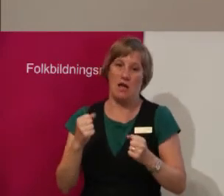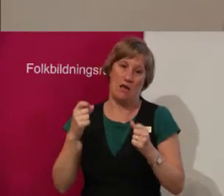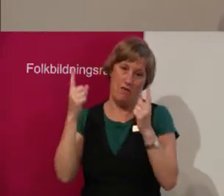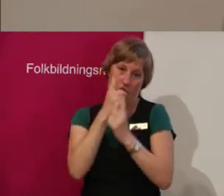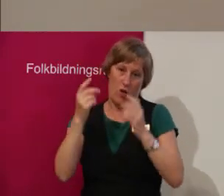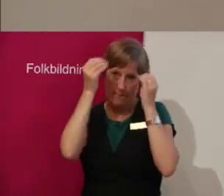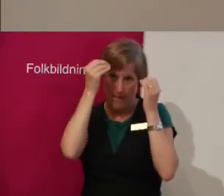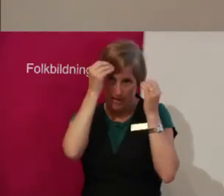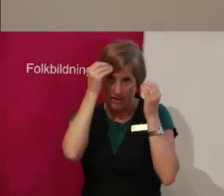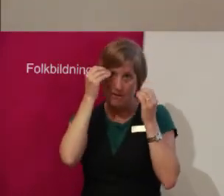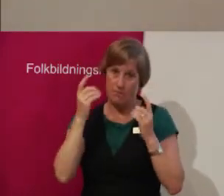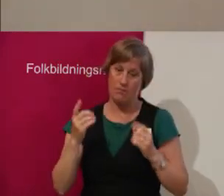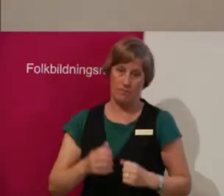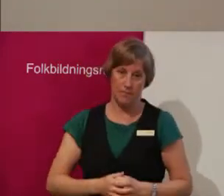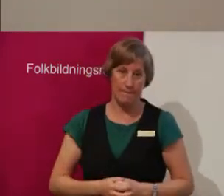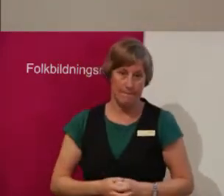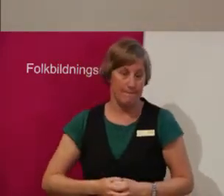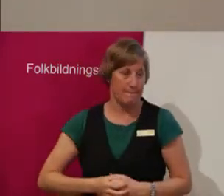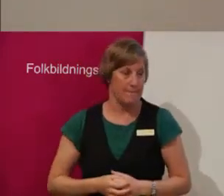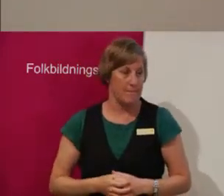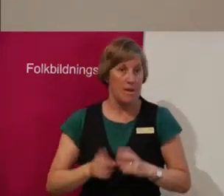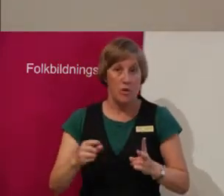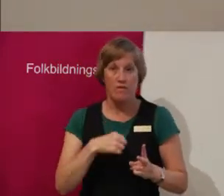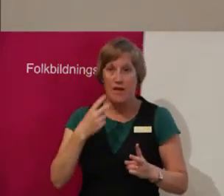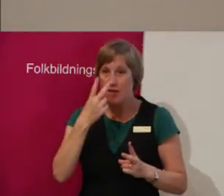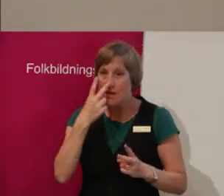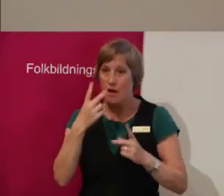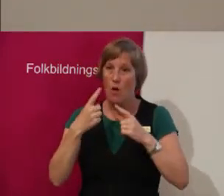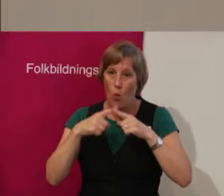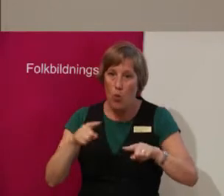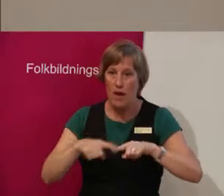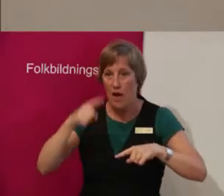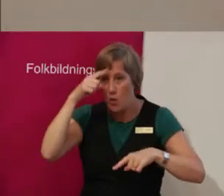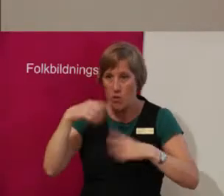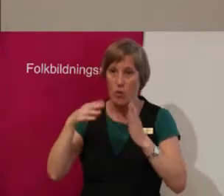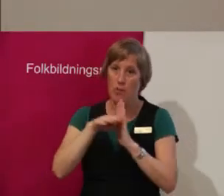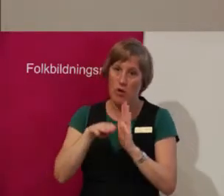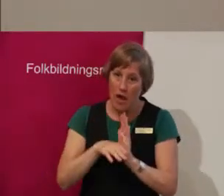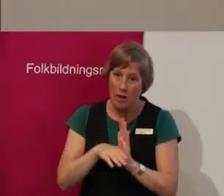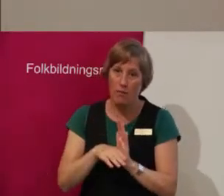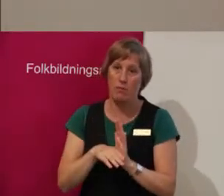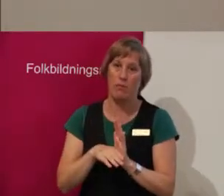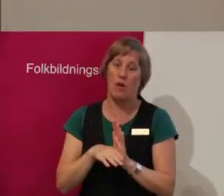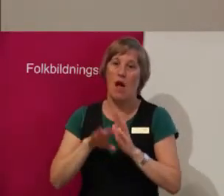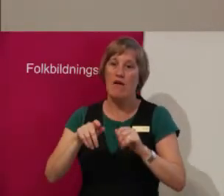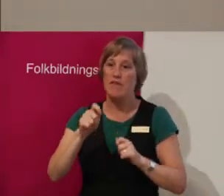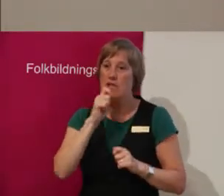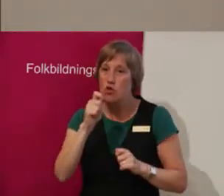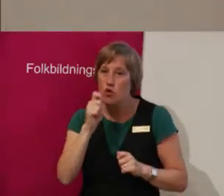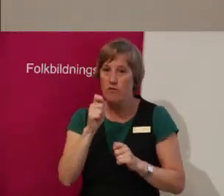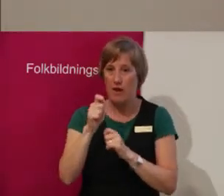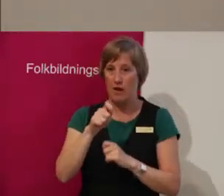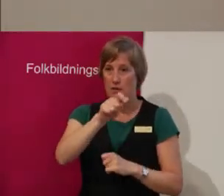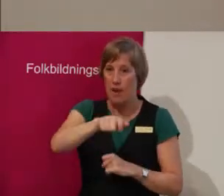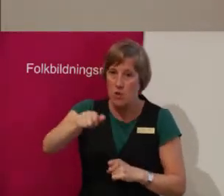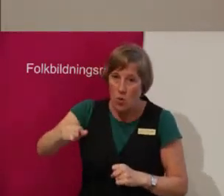ställena. Och vi har tittat på en mängd olika kulturprogram. Vi har intervjuat människor. Vi har